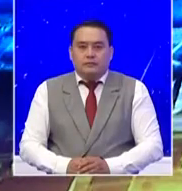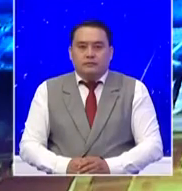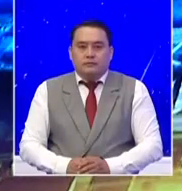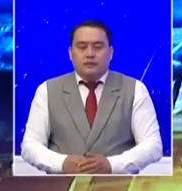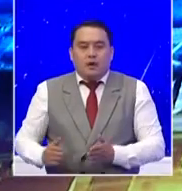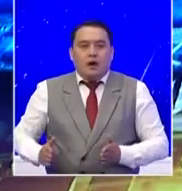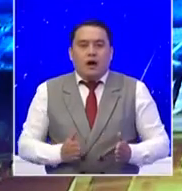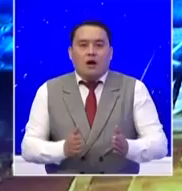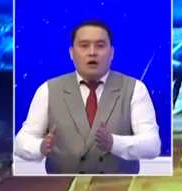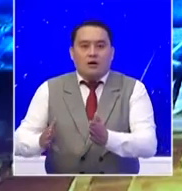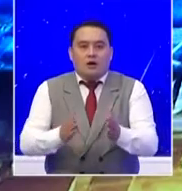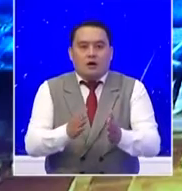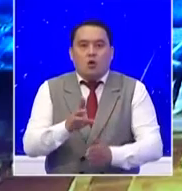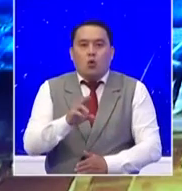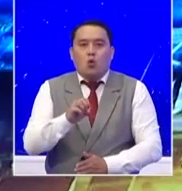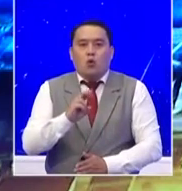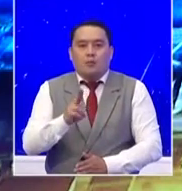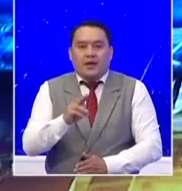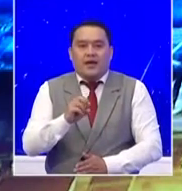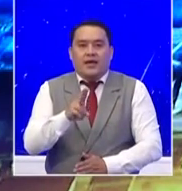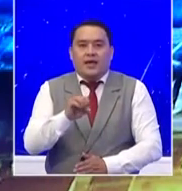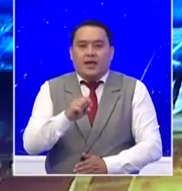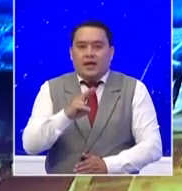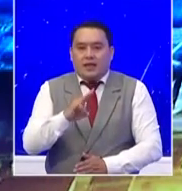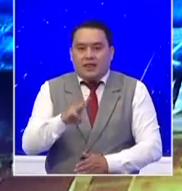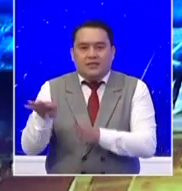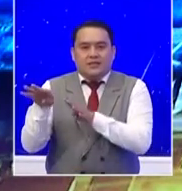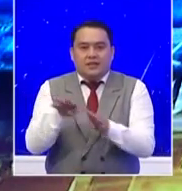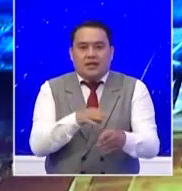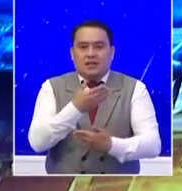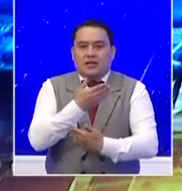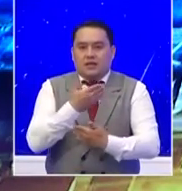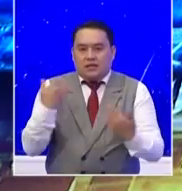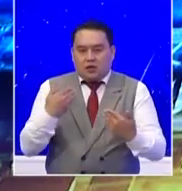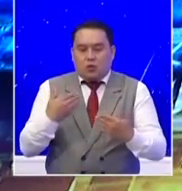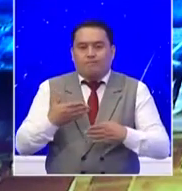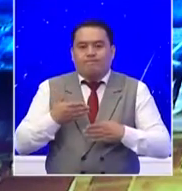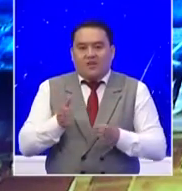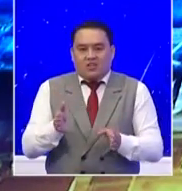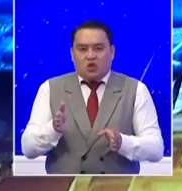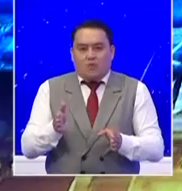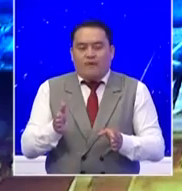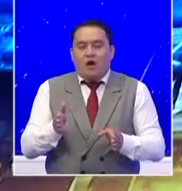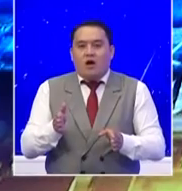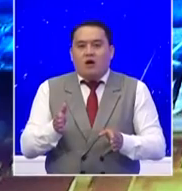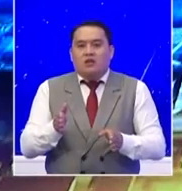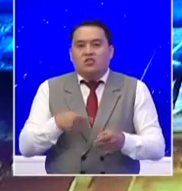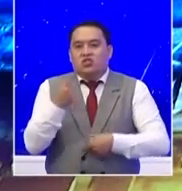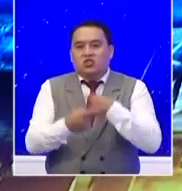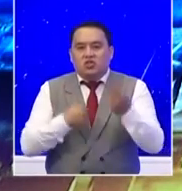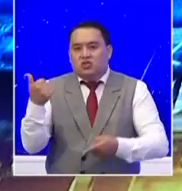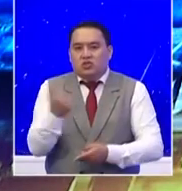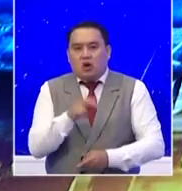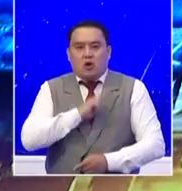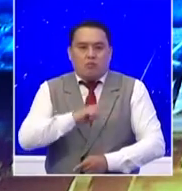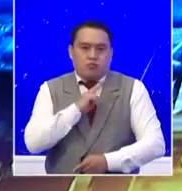Автотрасса Кукпек-Кеген не соответствует требуемым стандартам. Проводимый текущий ремонт дал трещину и приходит в негодность уже через неделю после